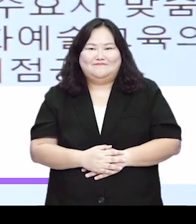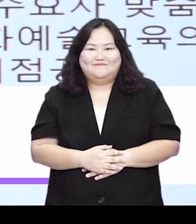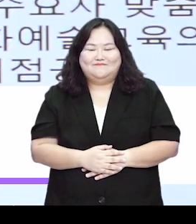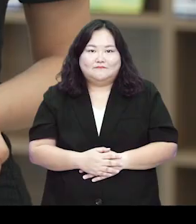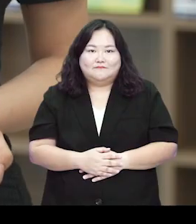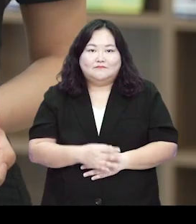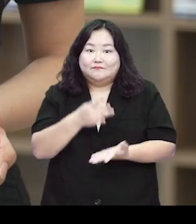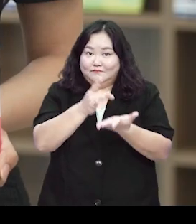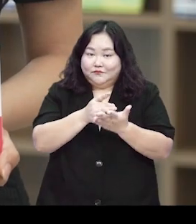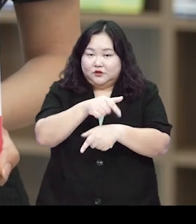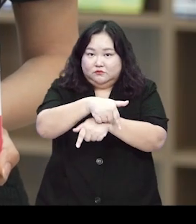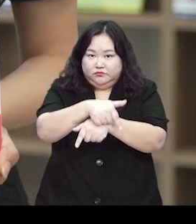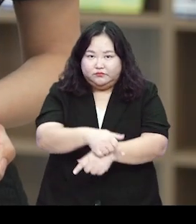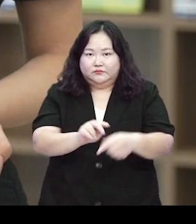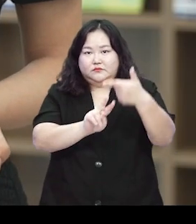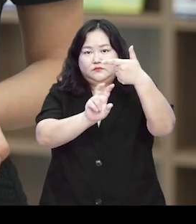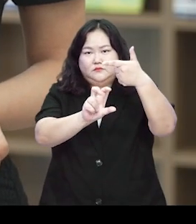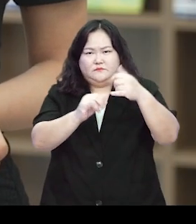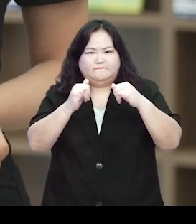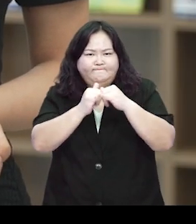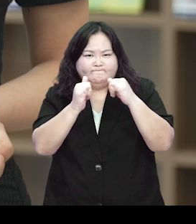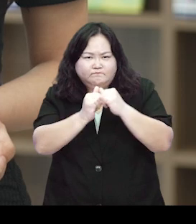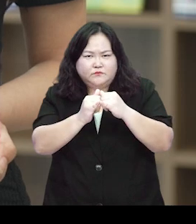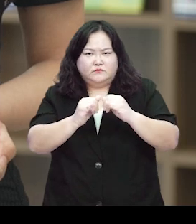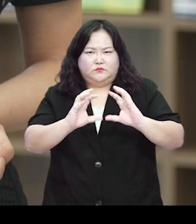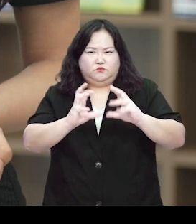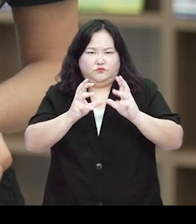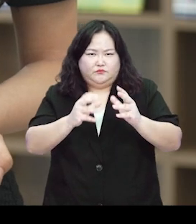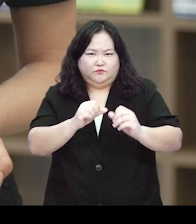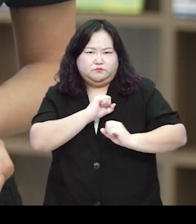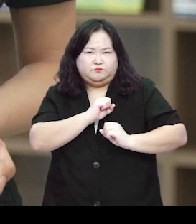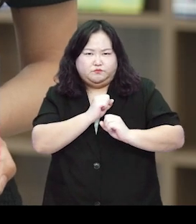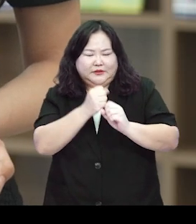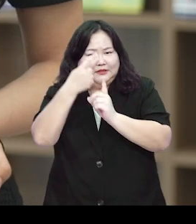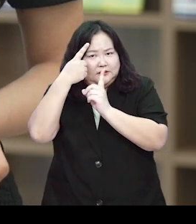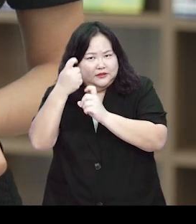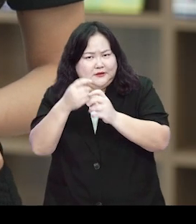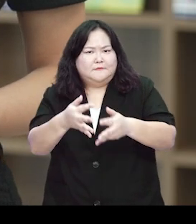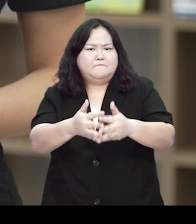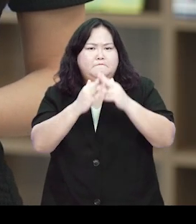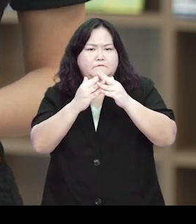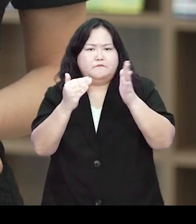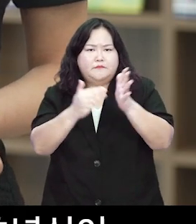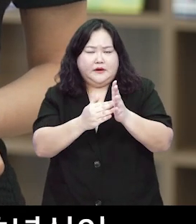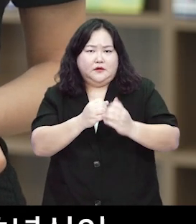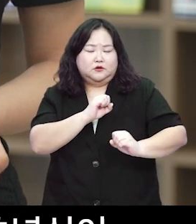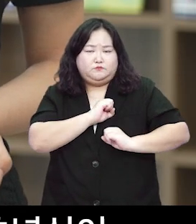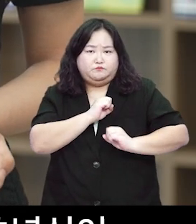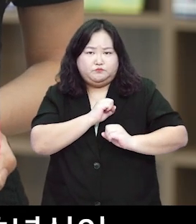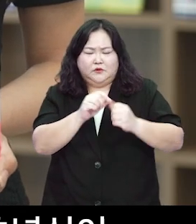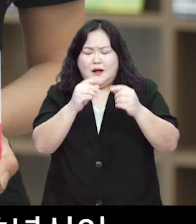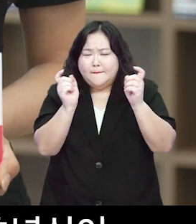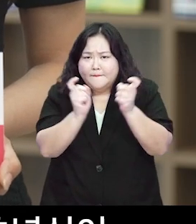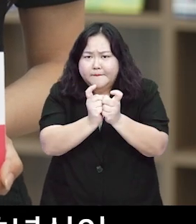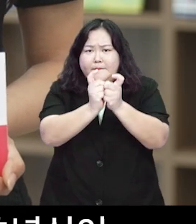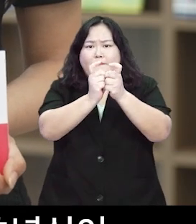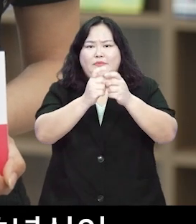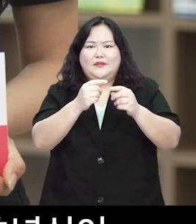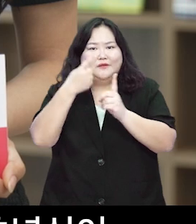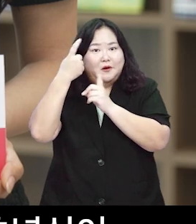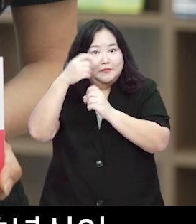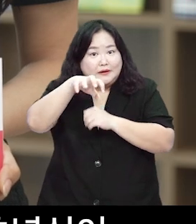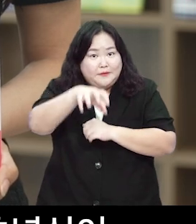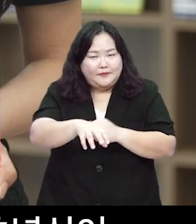계획입니다 천안 북에는 625 참전 국가유공자 기념비가 세워져 있는데요 호국 부호를 맞이해